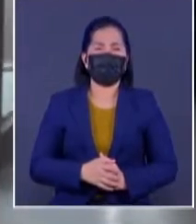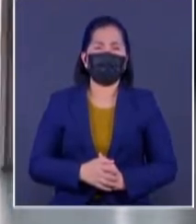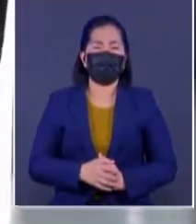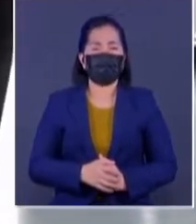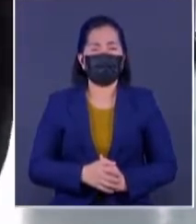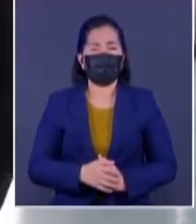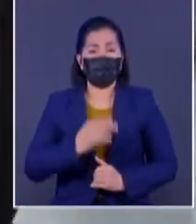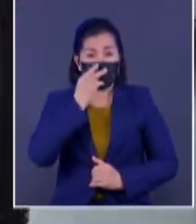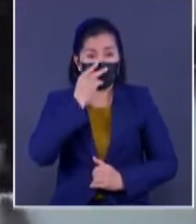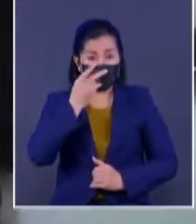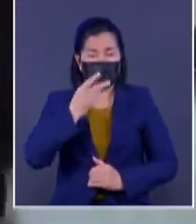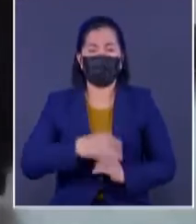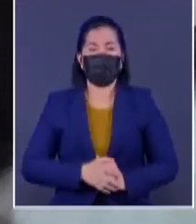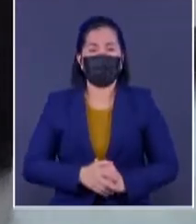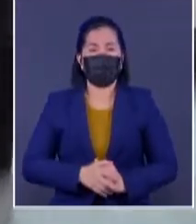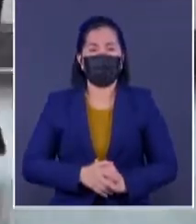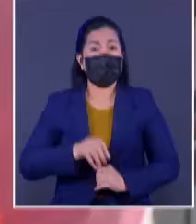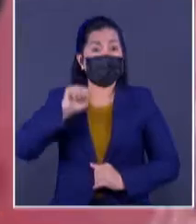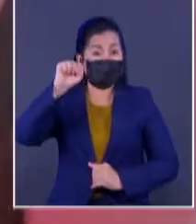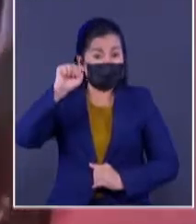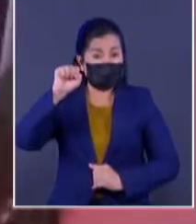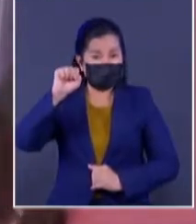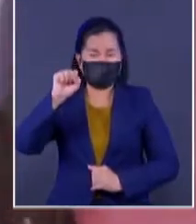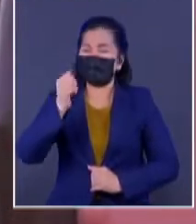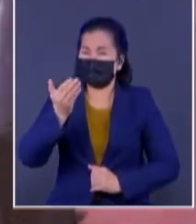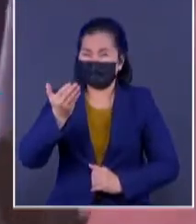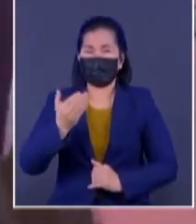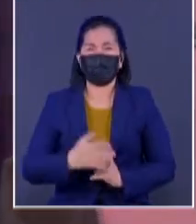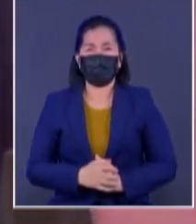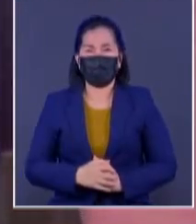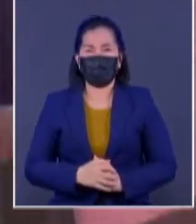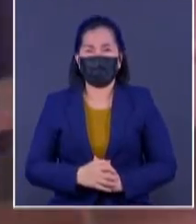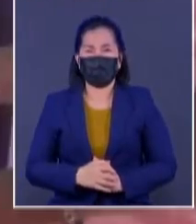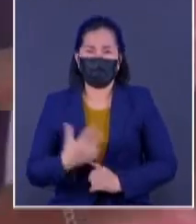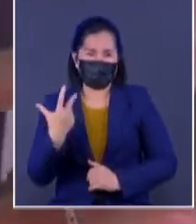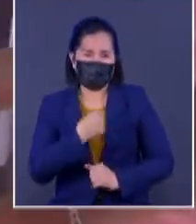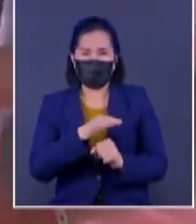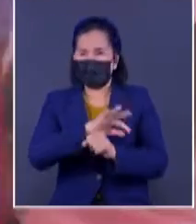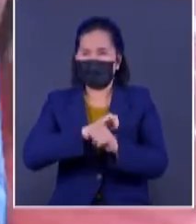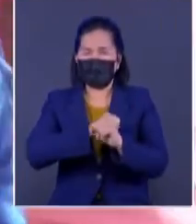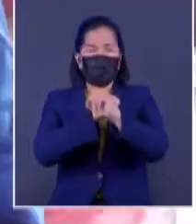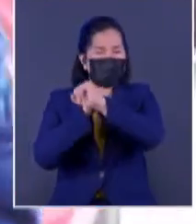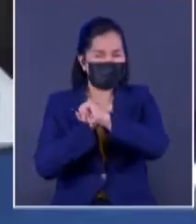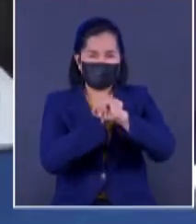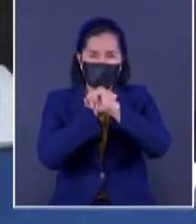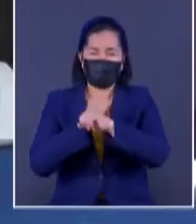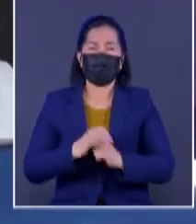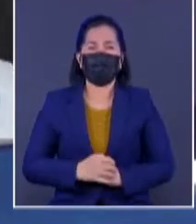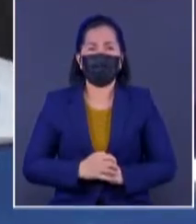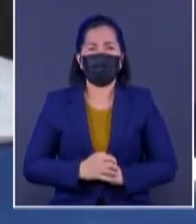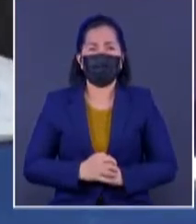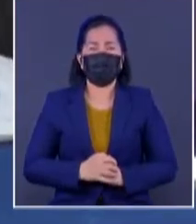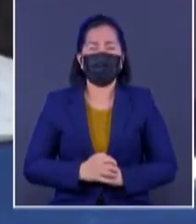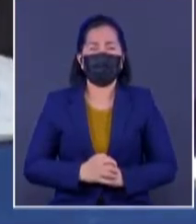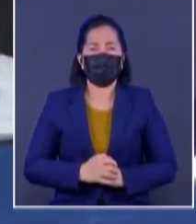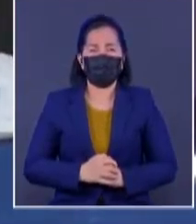คุณผู้ชมคะที่เห็นอยู่ตรงนี้นะคะเป็นซูเปอร์ฮีโร่อย่างซูเปอร์แมนค่ะยังต้องมารับการฉีดวัคซีนเพื่อป้องกันโควิด-19โดยซูเปอร์